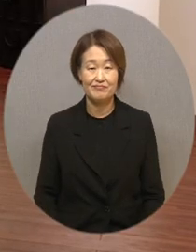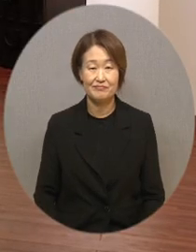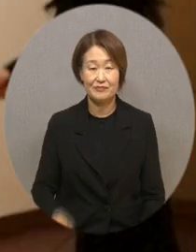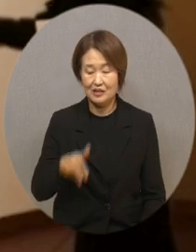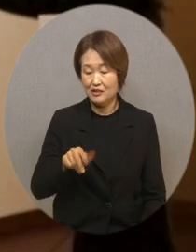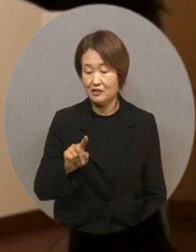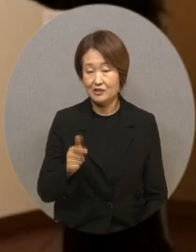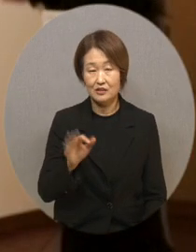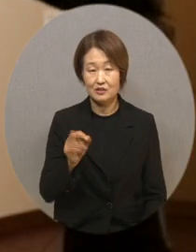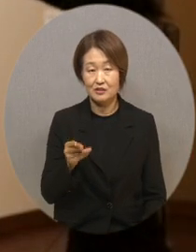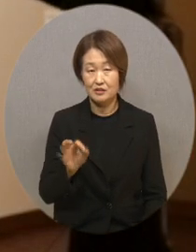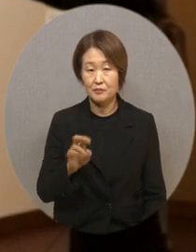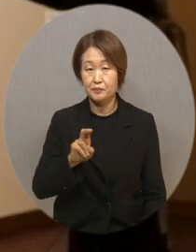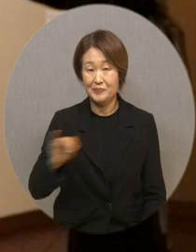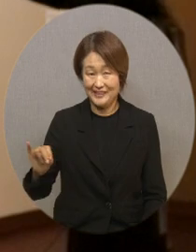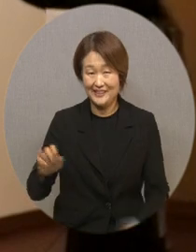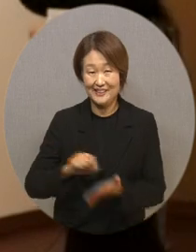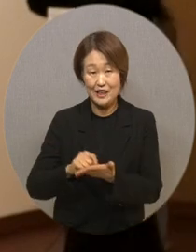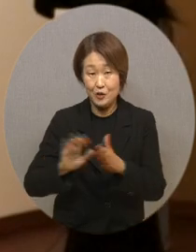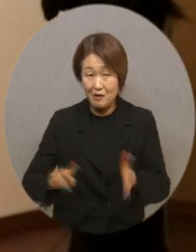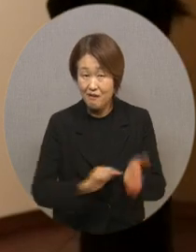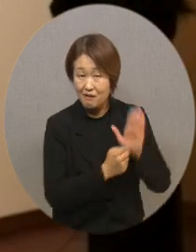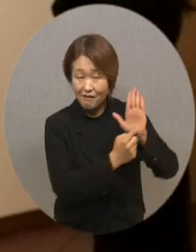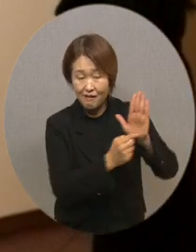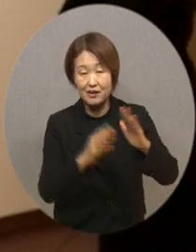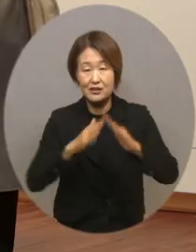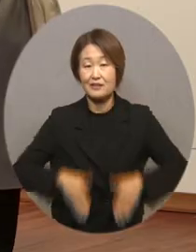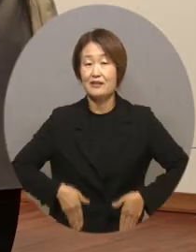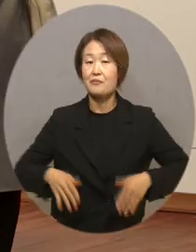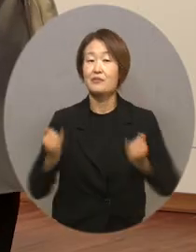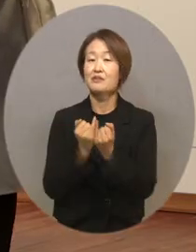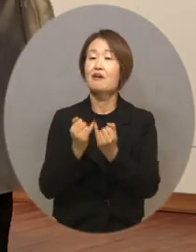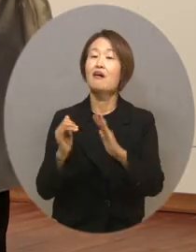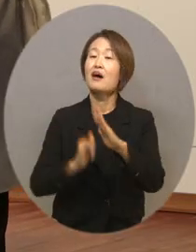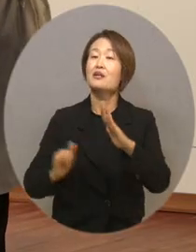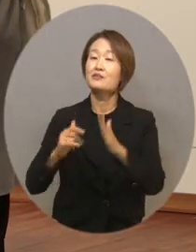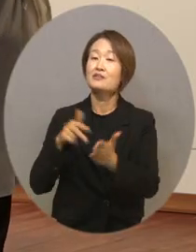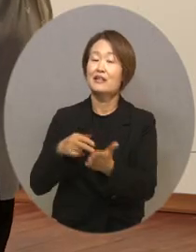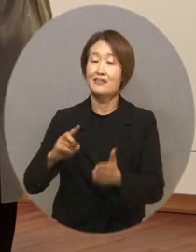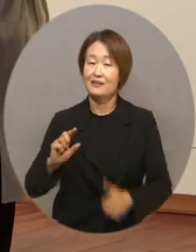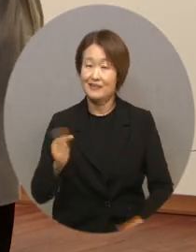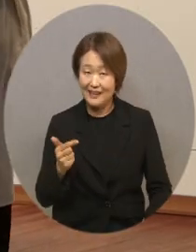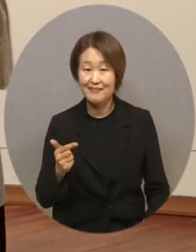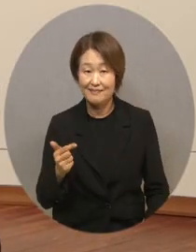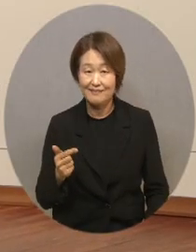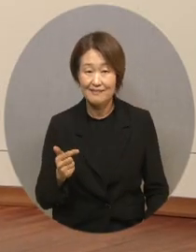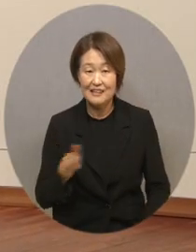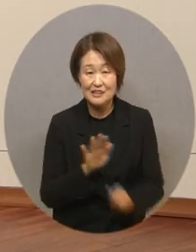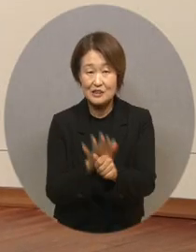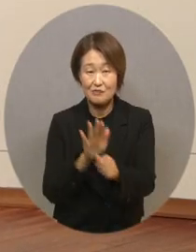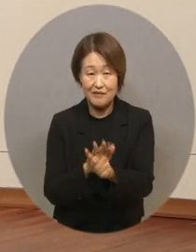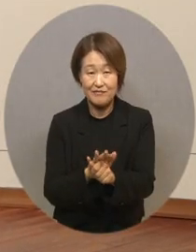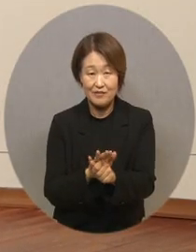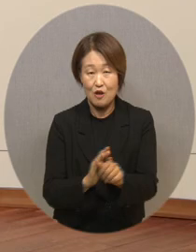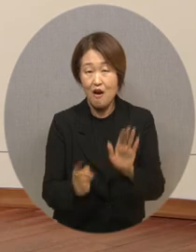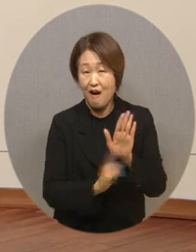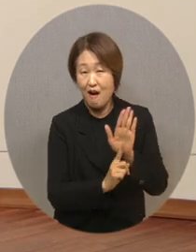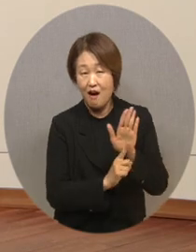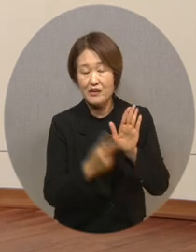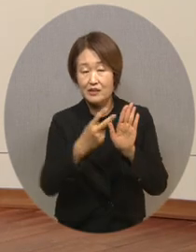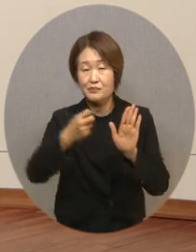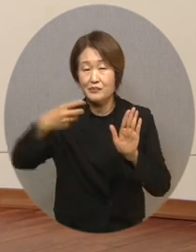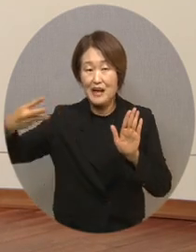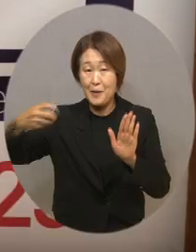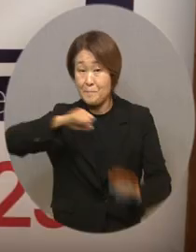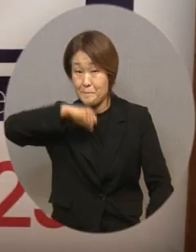전영미 작가의 이번 전시는 전남 여성가족재단이 지원하는 여신 나르샤 공모전에